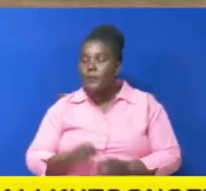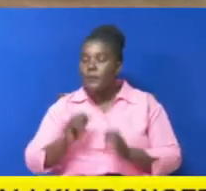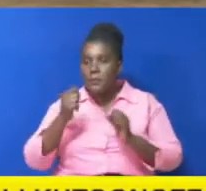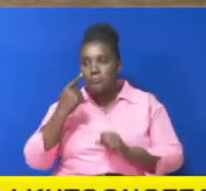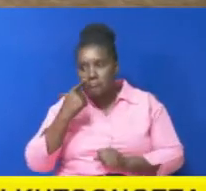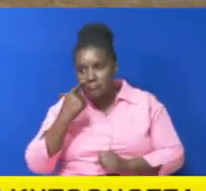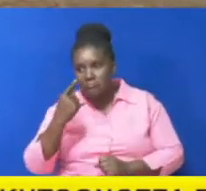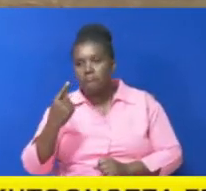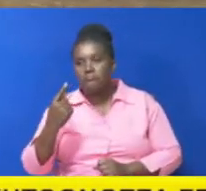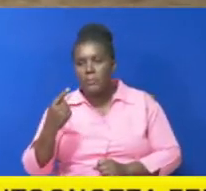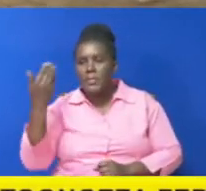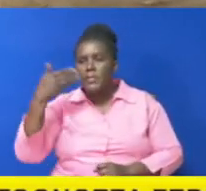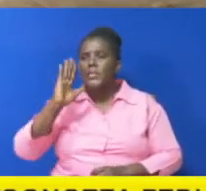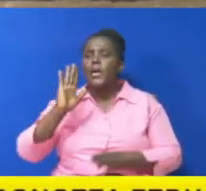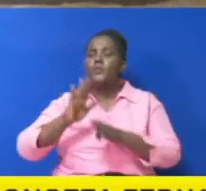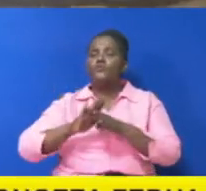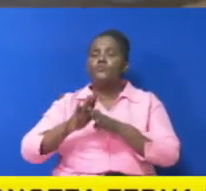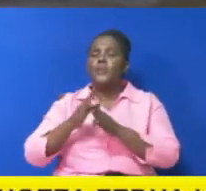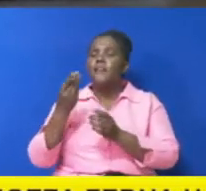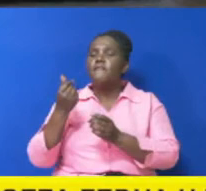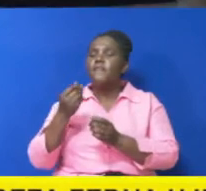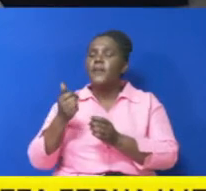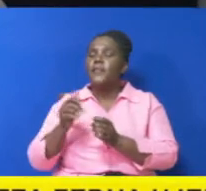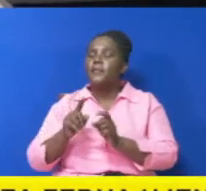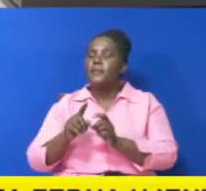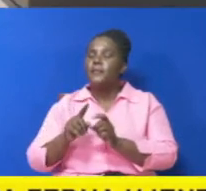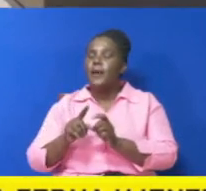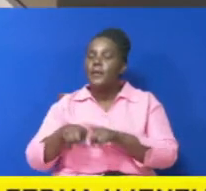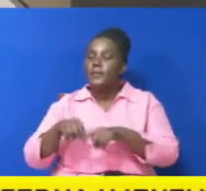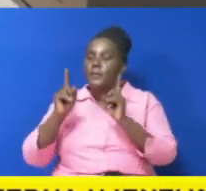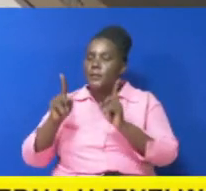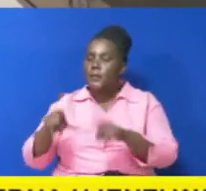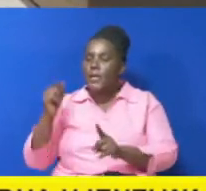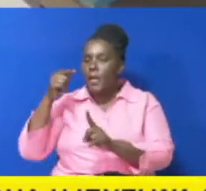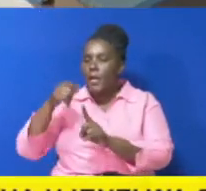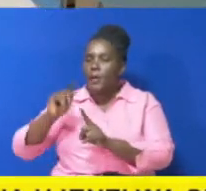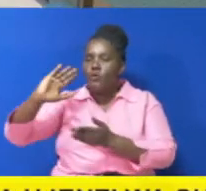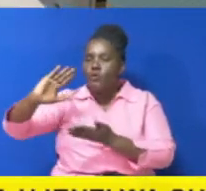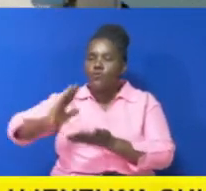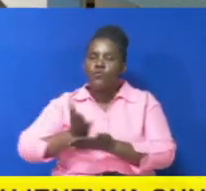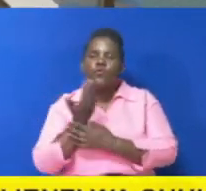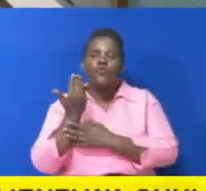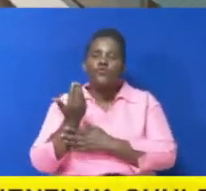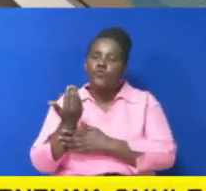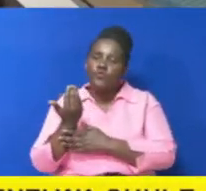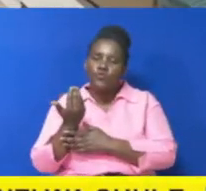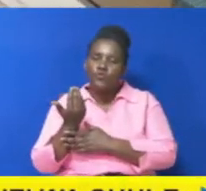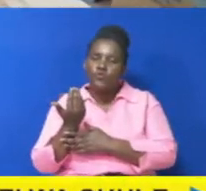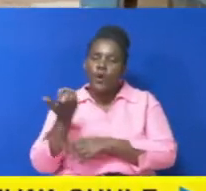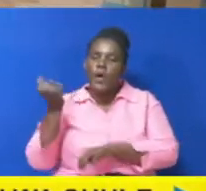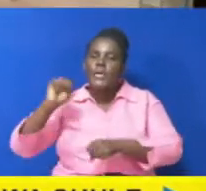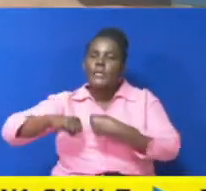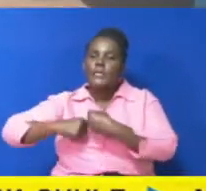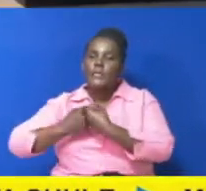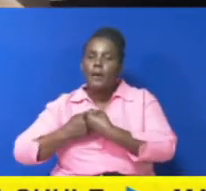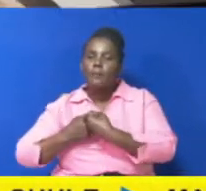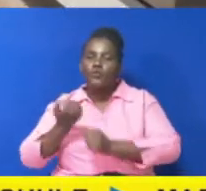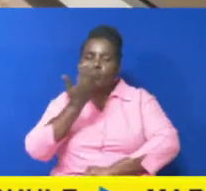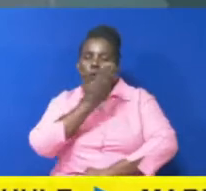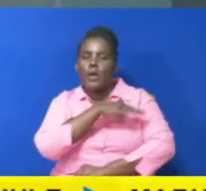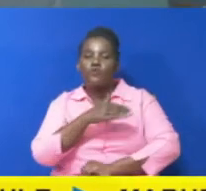serikali ikiendelea kutumia mabilioni ya fedha katika kuwaondolea wananchi manunguniko juu ya kukosa huduma